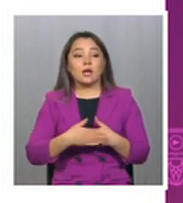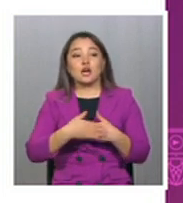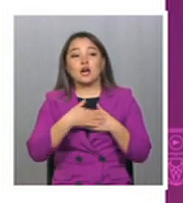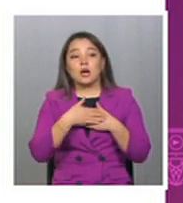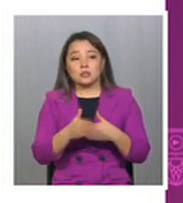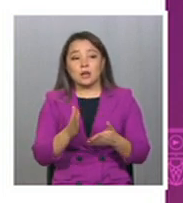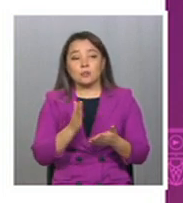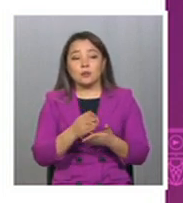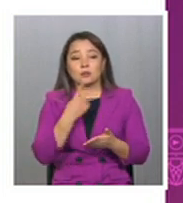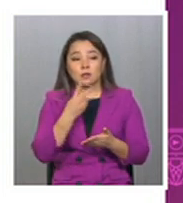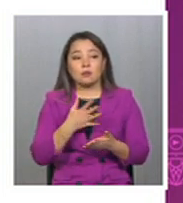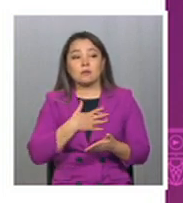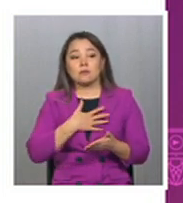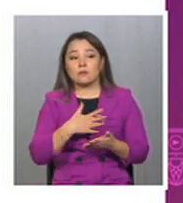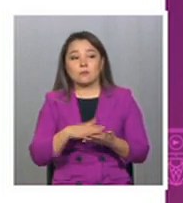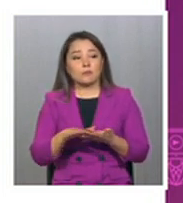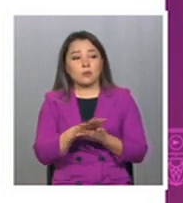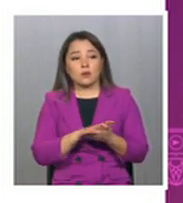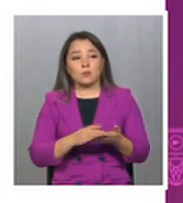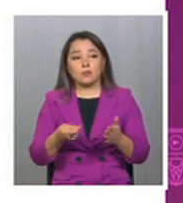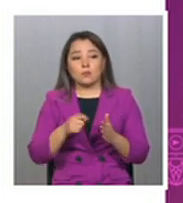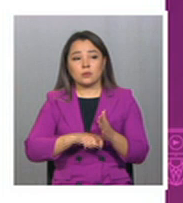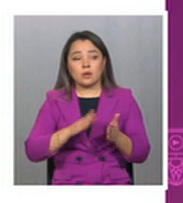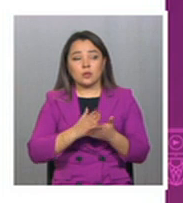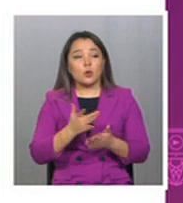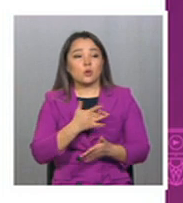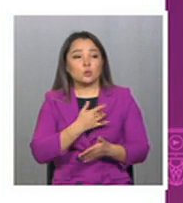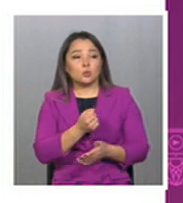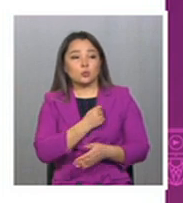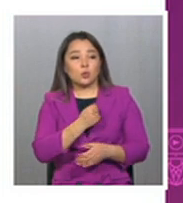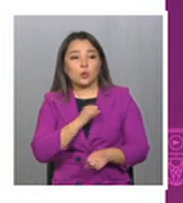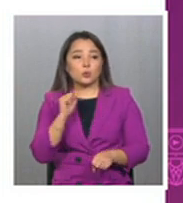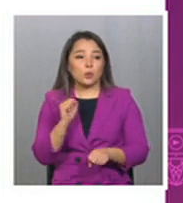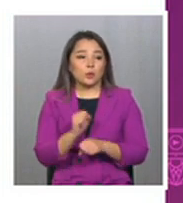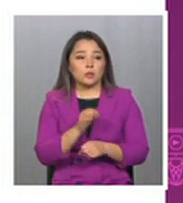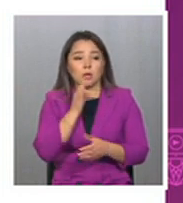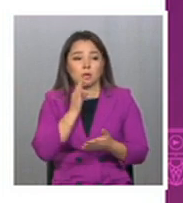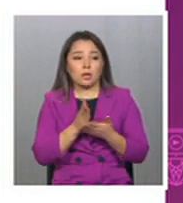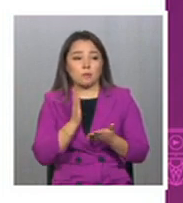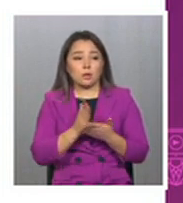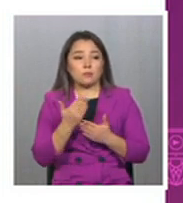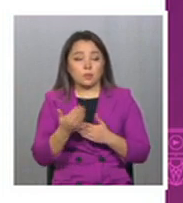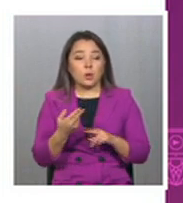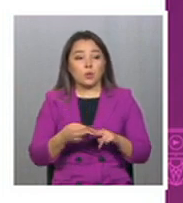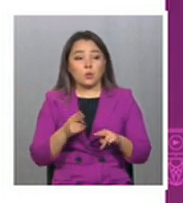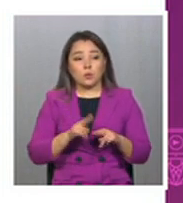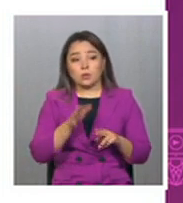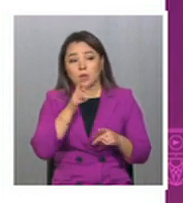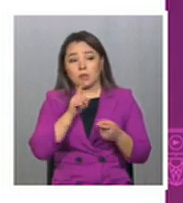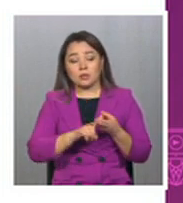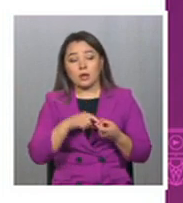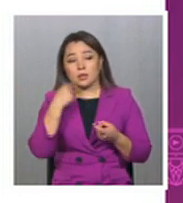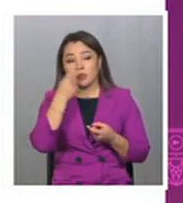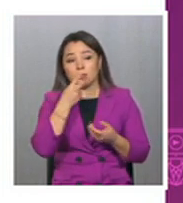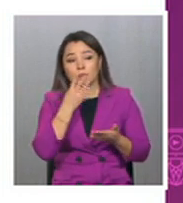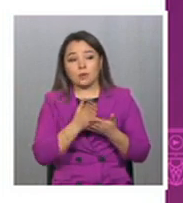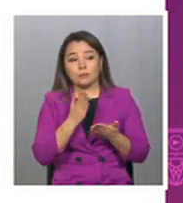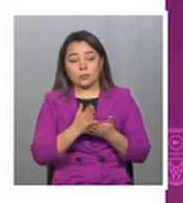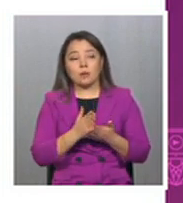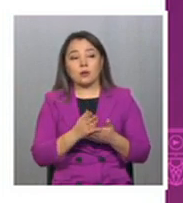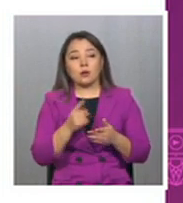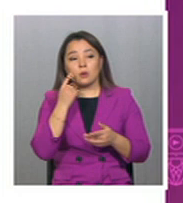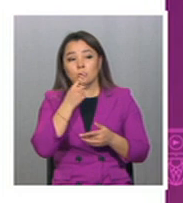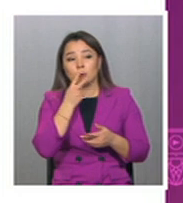бергенімде тынысым мүлде бітіп, жүрегімнің соғуы тоқтап қалғандай болды. Сол кездегі келбетім көлденең көзге